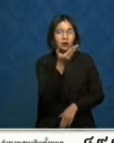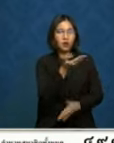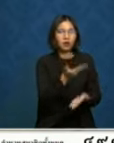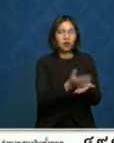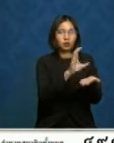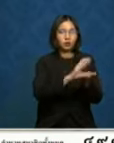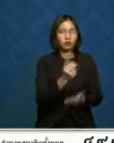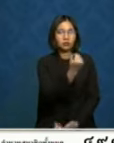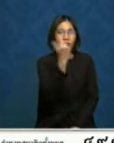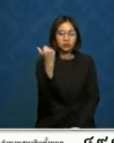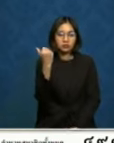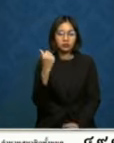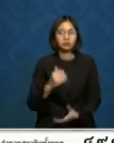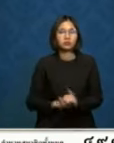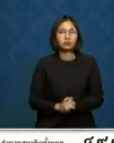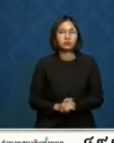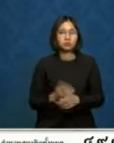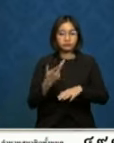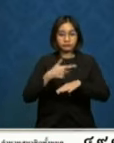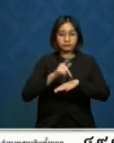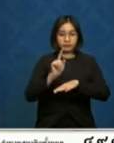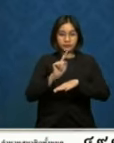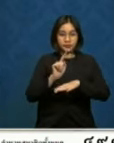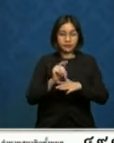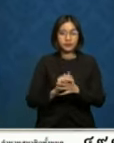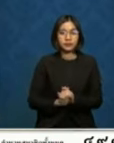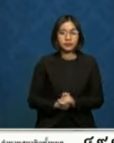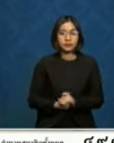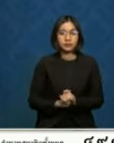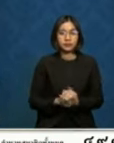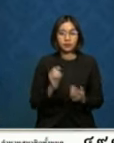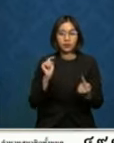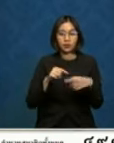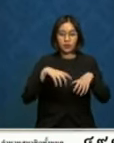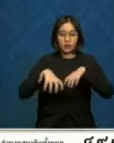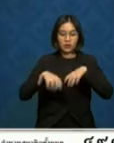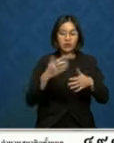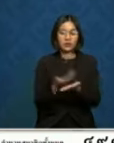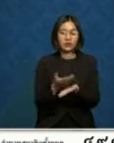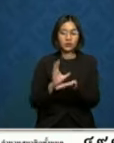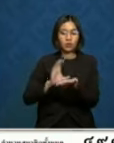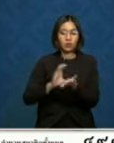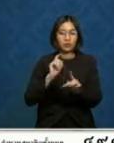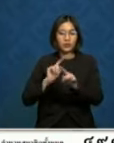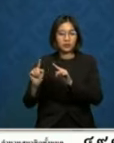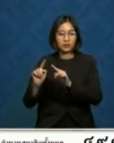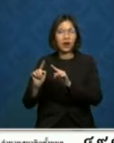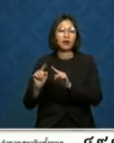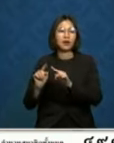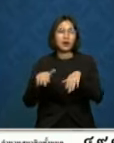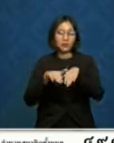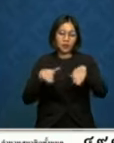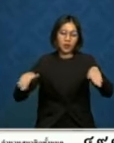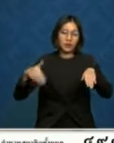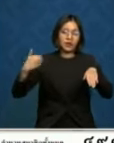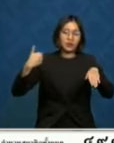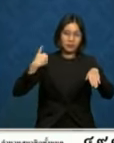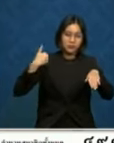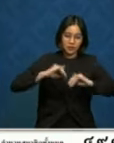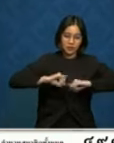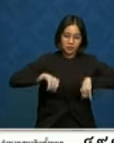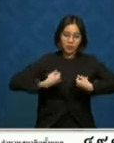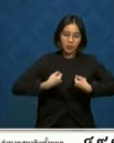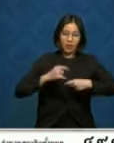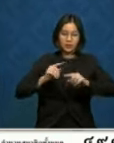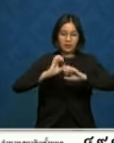อื่นๆก็ได้ครับท่านประธานที่เคารพครับเพื่อให้การจัดการงบประมาณเป็นไปอย่างมีประสิทธิภาพมีเจ้าภาพ